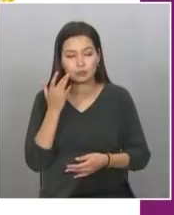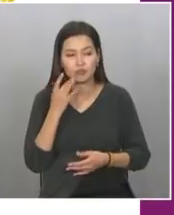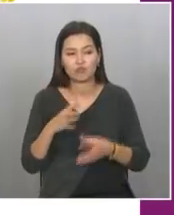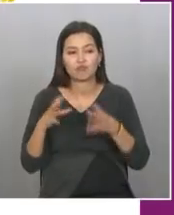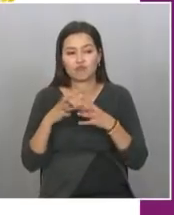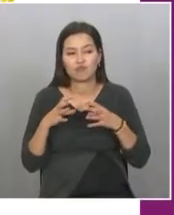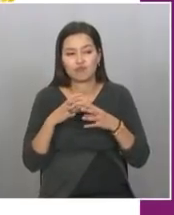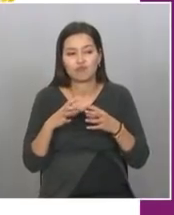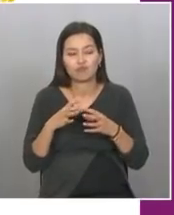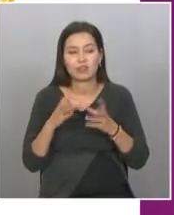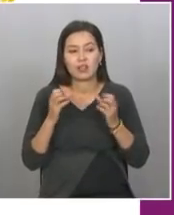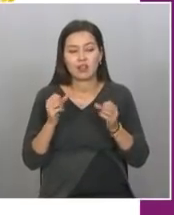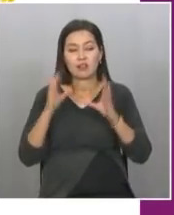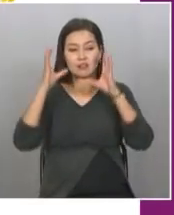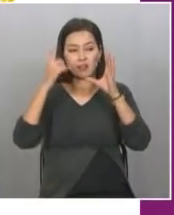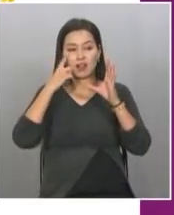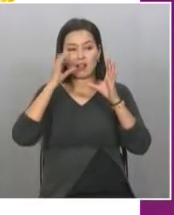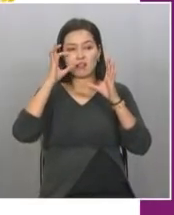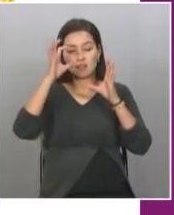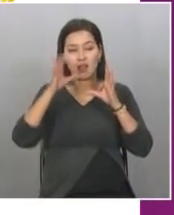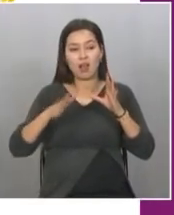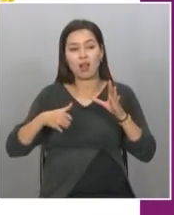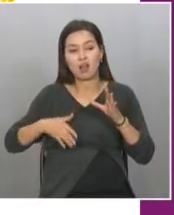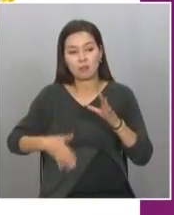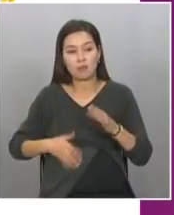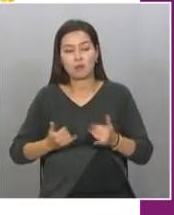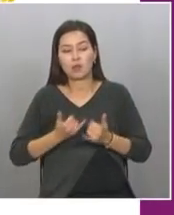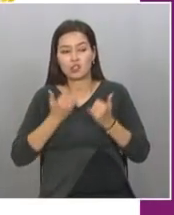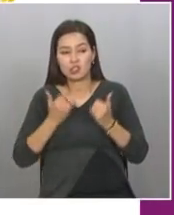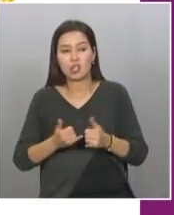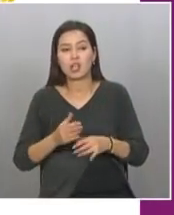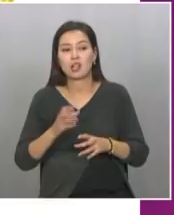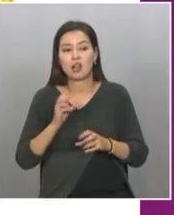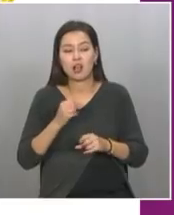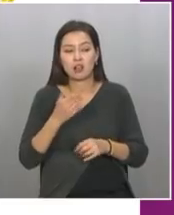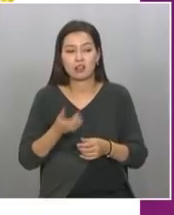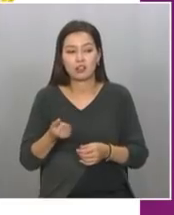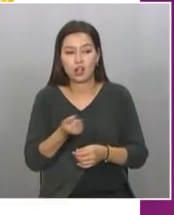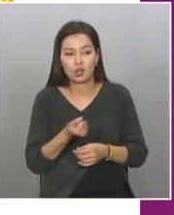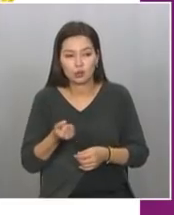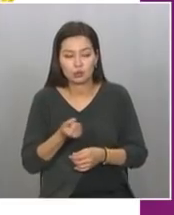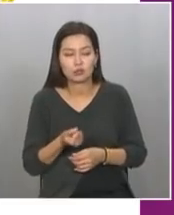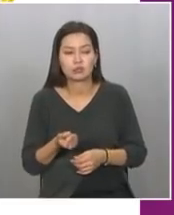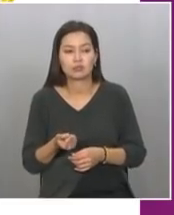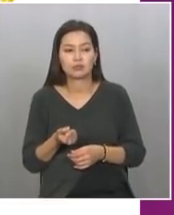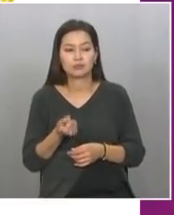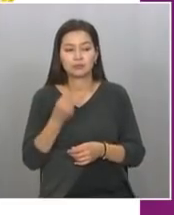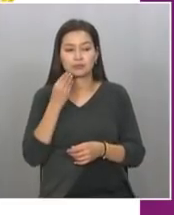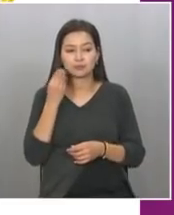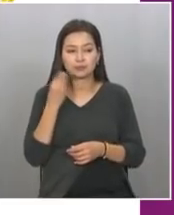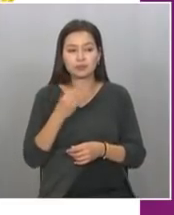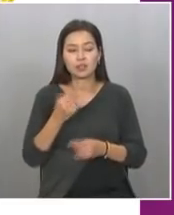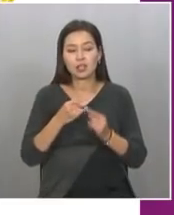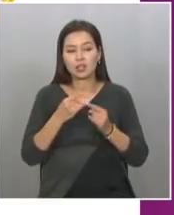настенные, глазастые, карманные почтенные, наручные надменные, настольные серьезные